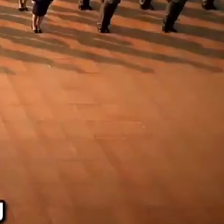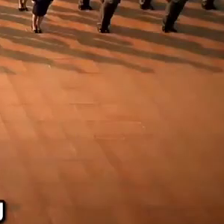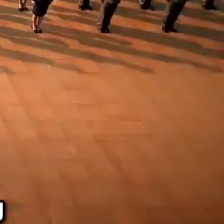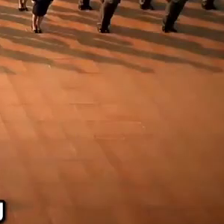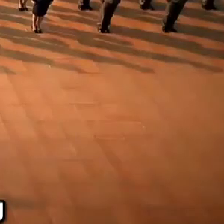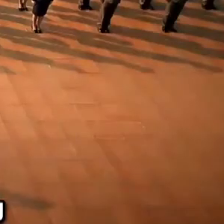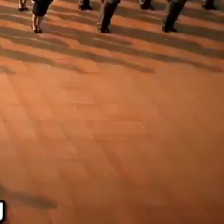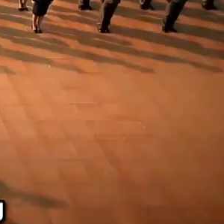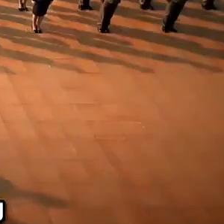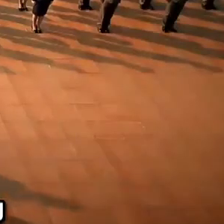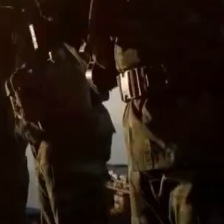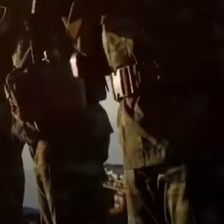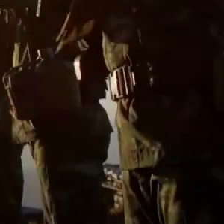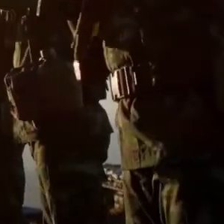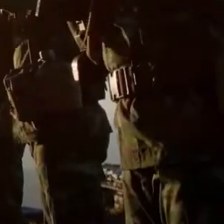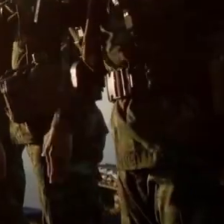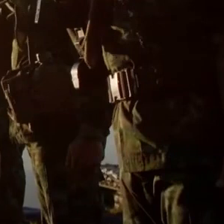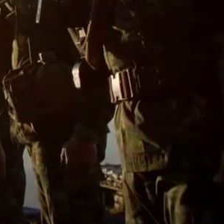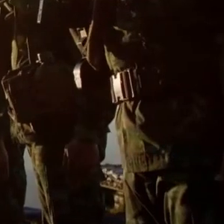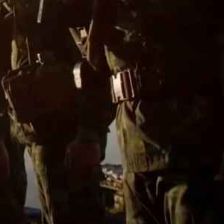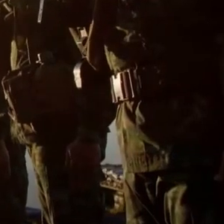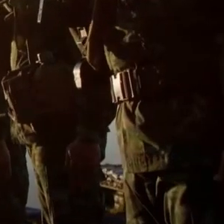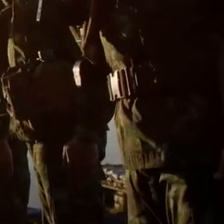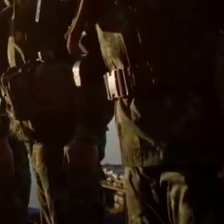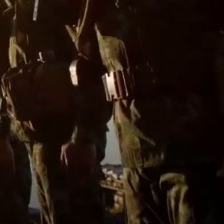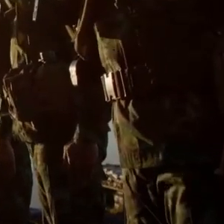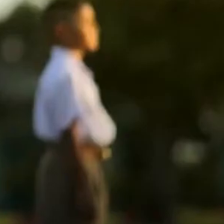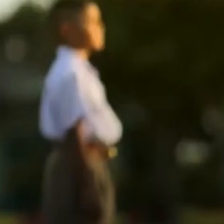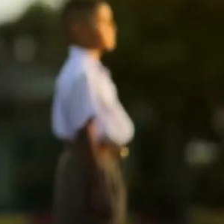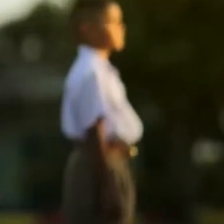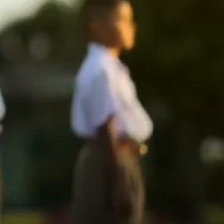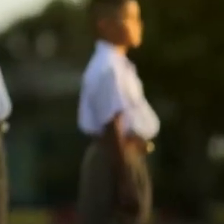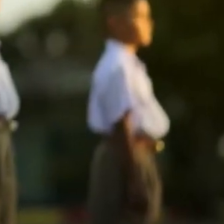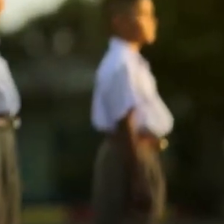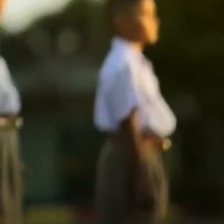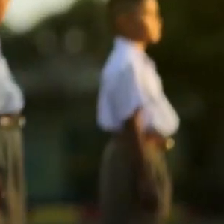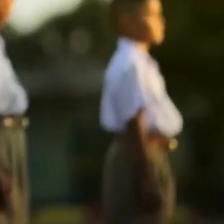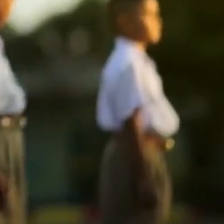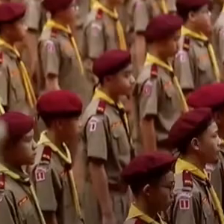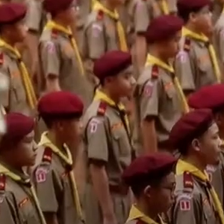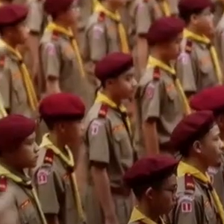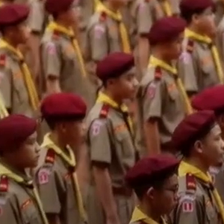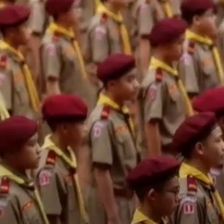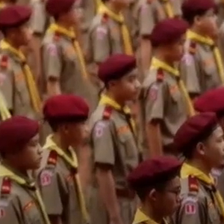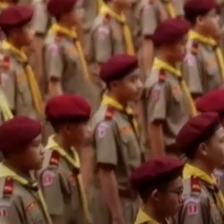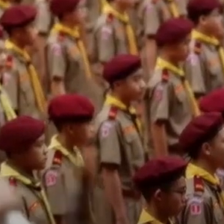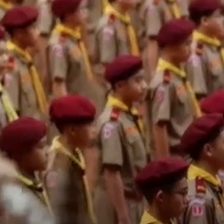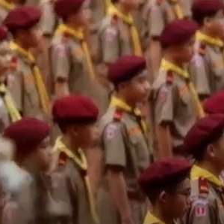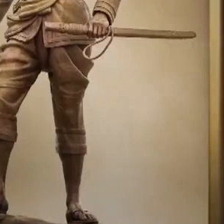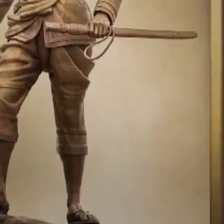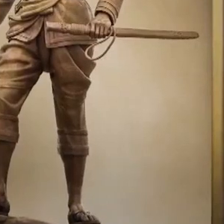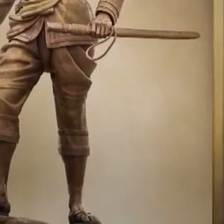ธงชาติและเพลงชาติไทยเป็นสัญลักษณ์ของความเป็นไทยเราจงร่วมใจยืนตรงเคารพธง